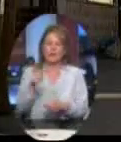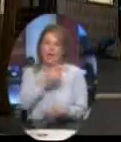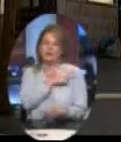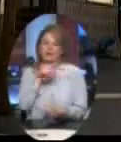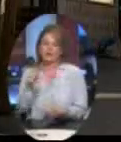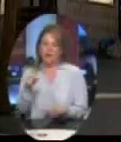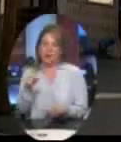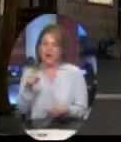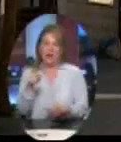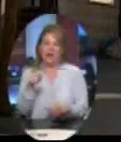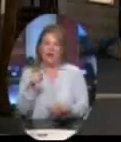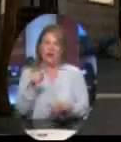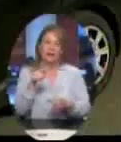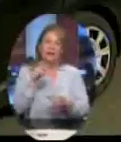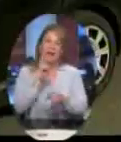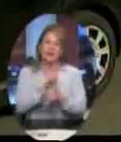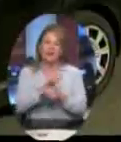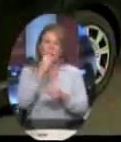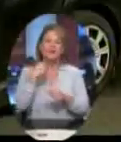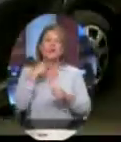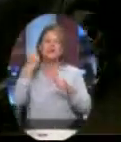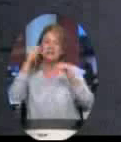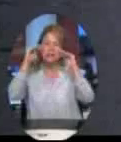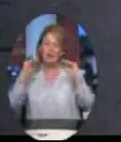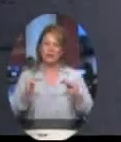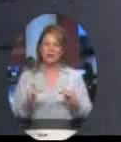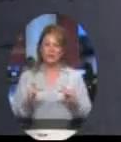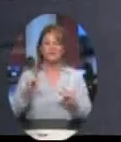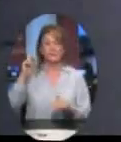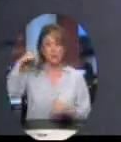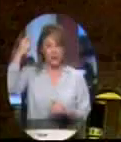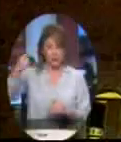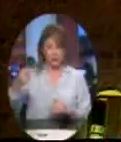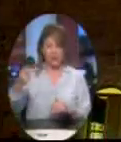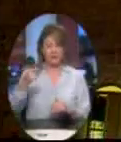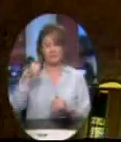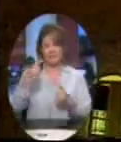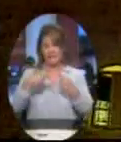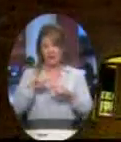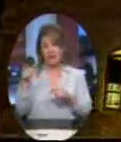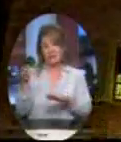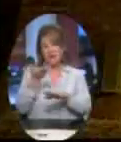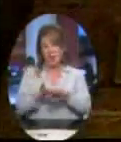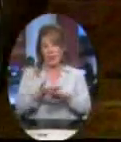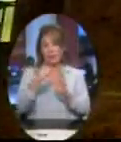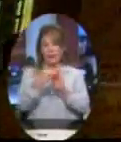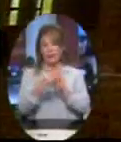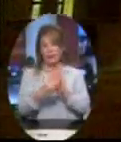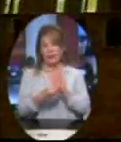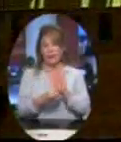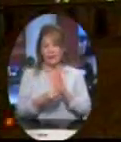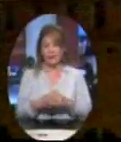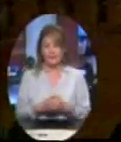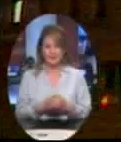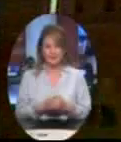הרעש הקיים, בכך שהם יציגו נתונים בדיון הבא כשזה ייקבע. אם זה מה שיקרה, חוק המואזין יהיה